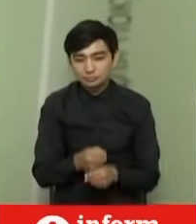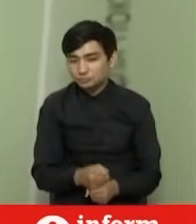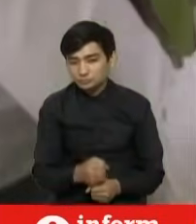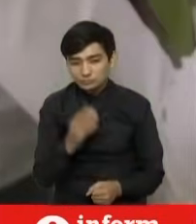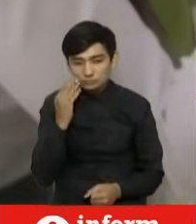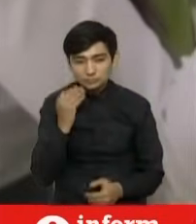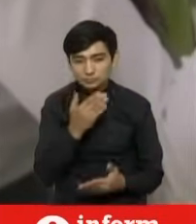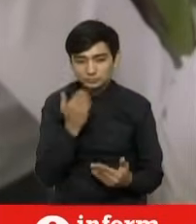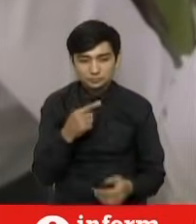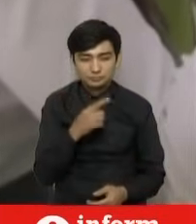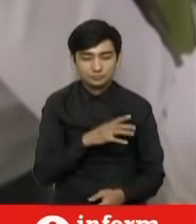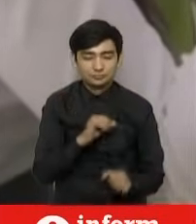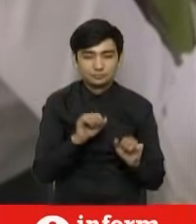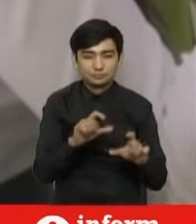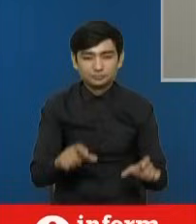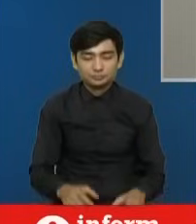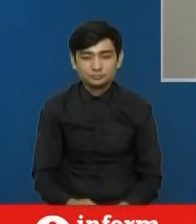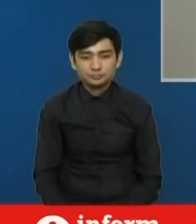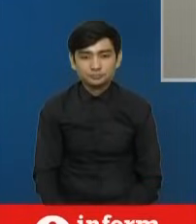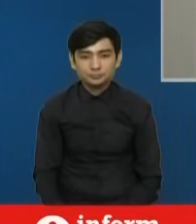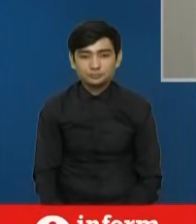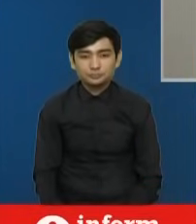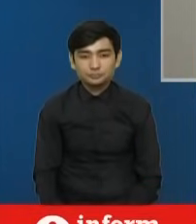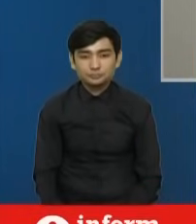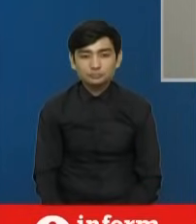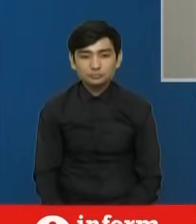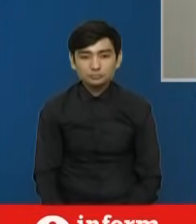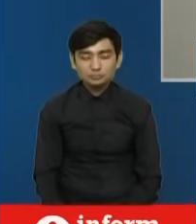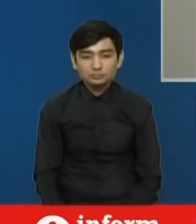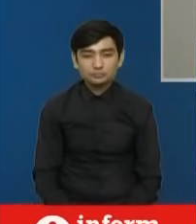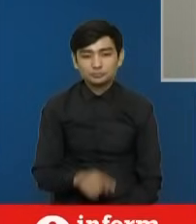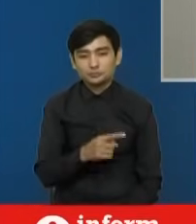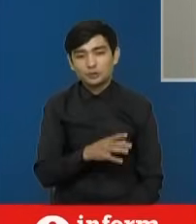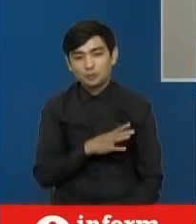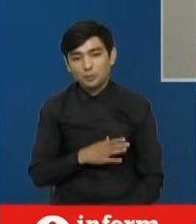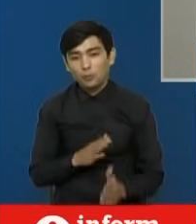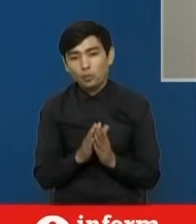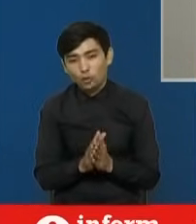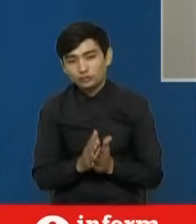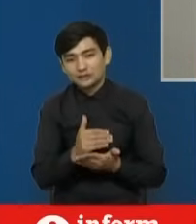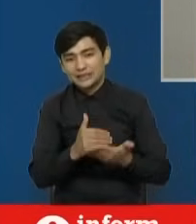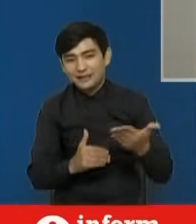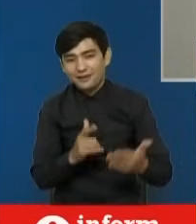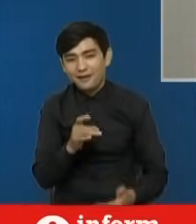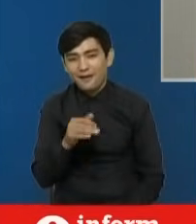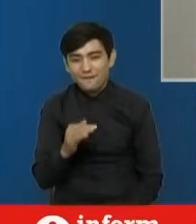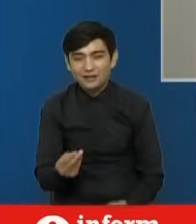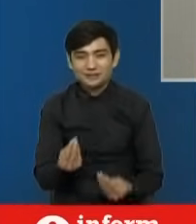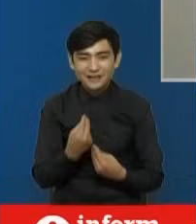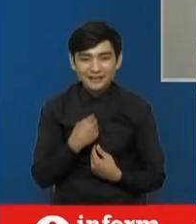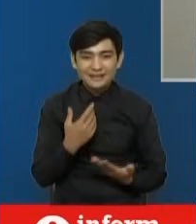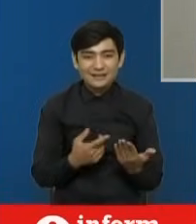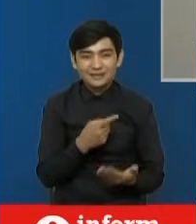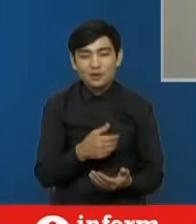непросто, говорят юристы. Ты, значит, там просишь какой-то график, непонятно зачем, если ты